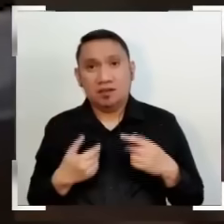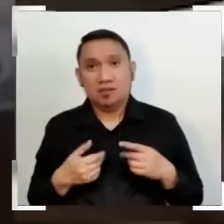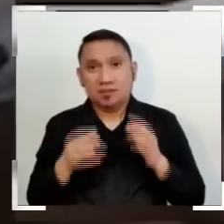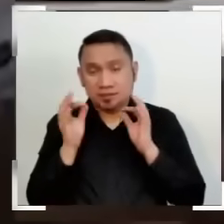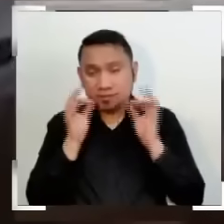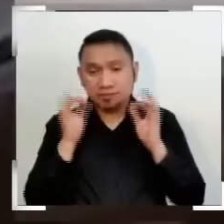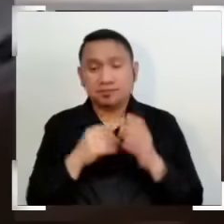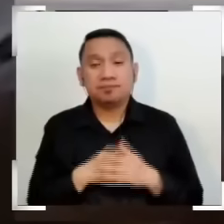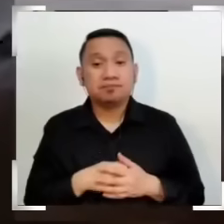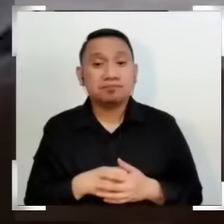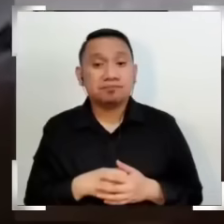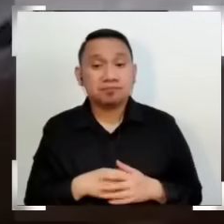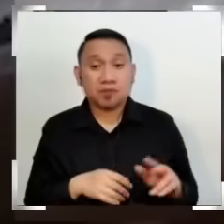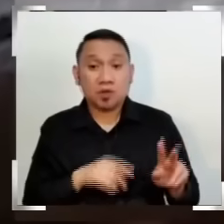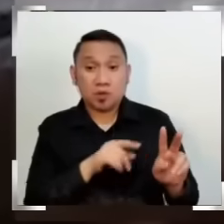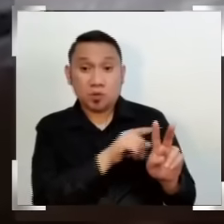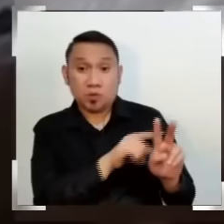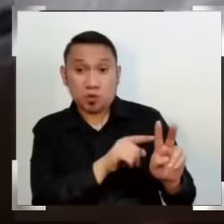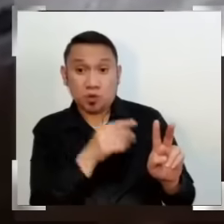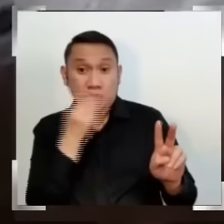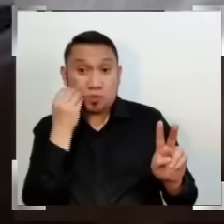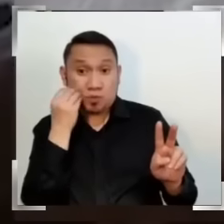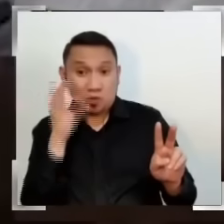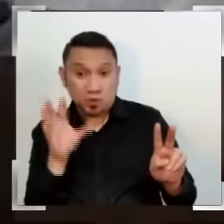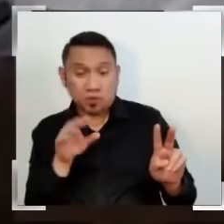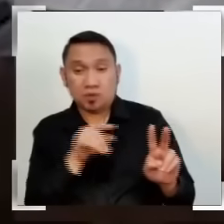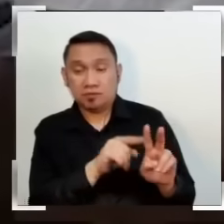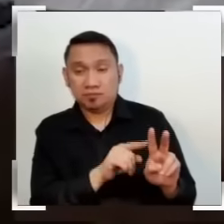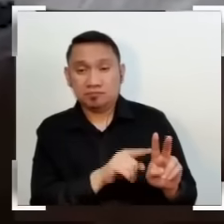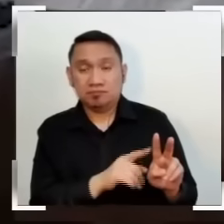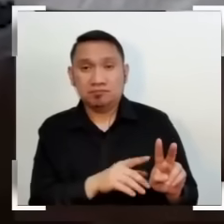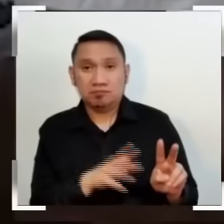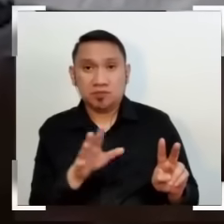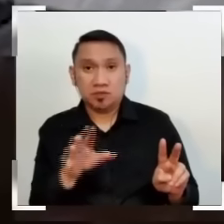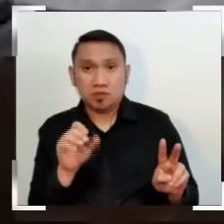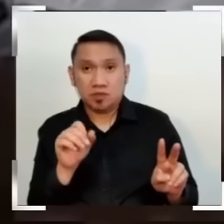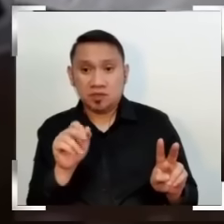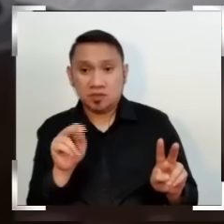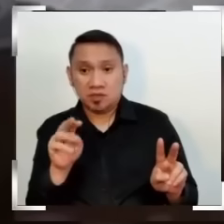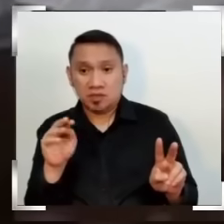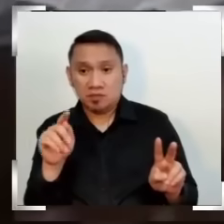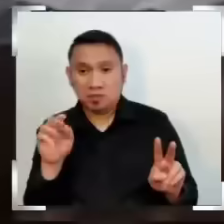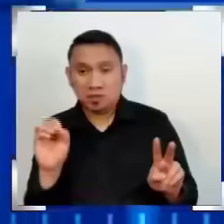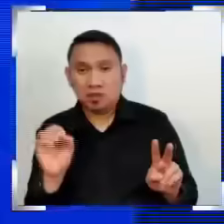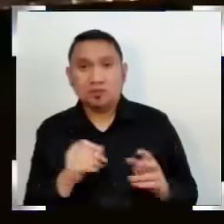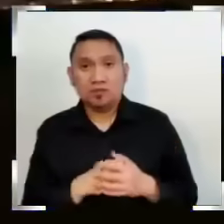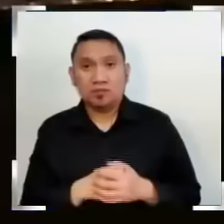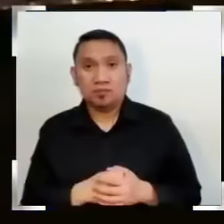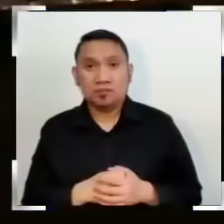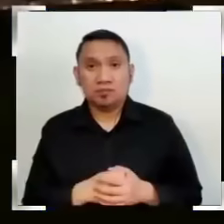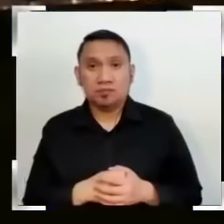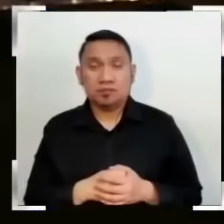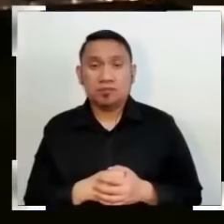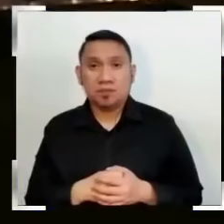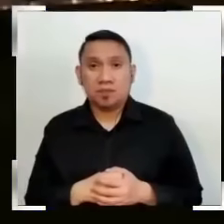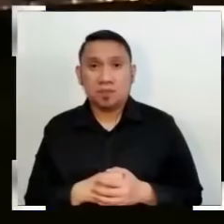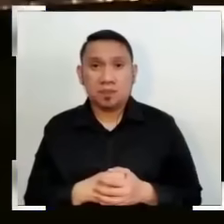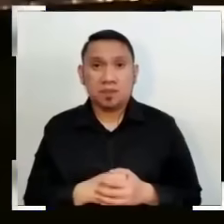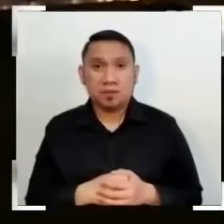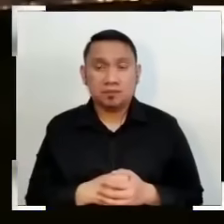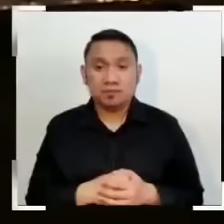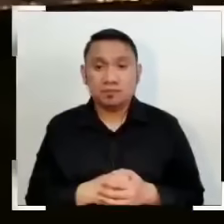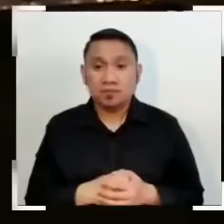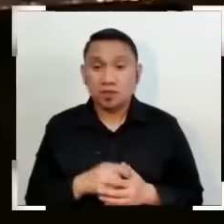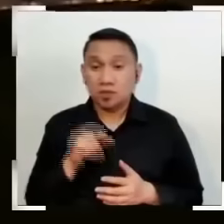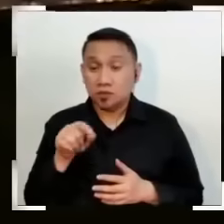raw noon sa San Mateo Rizal ang magkapit-bahay na suspect na sina John Paul Mago at Terence Reyes. Dumadayo sila dito sa Quezon City